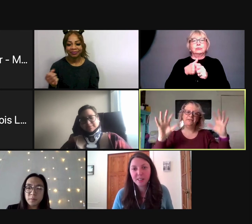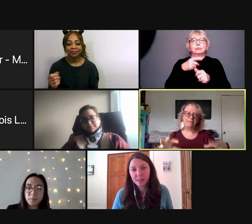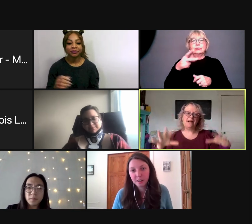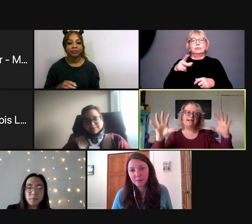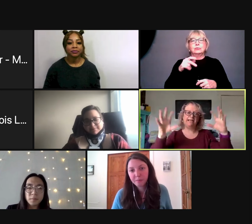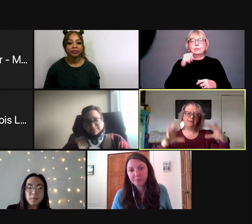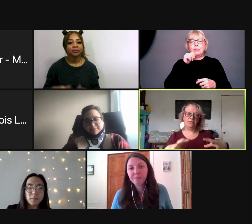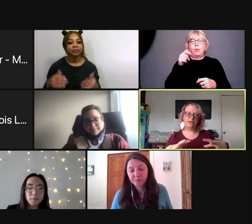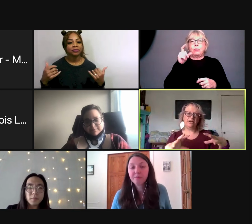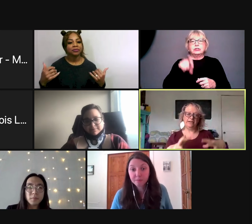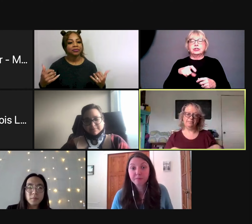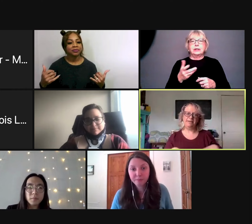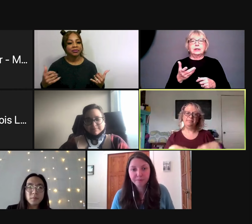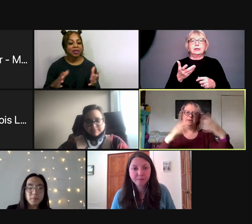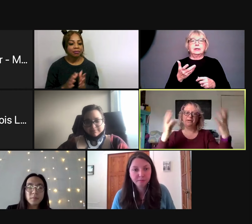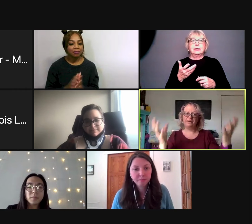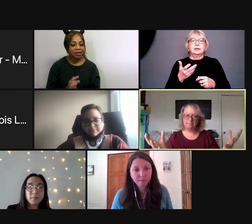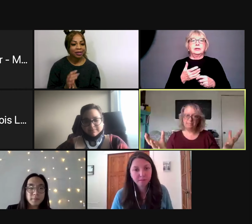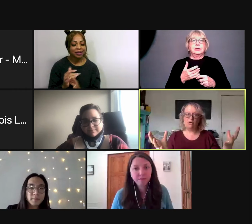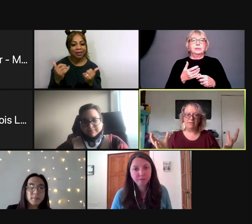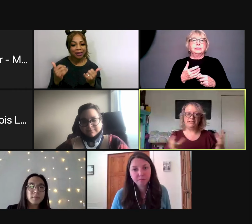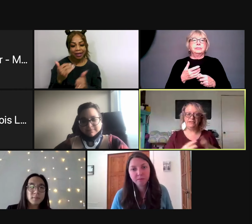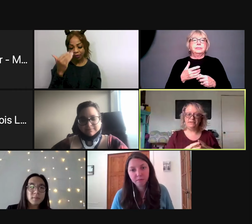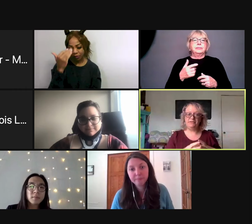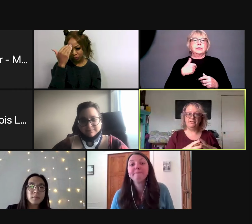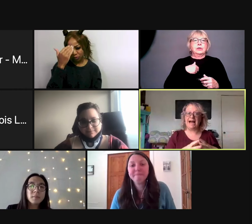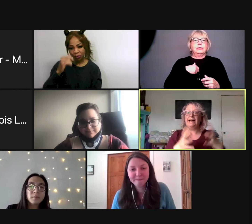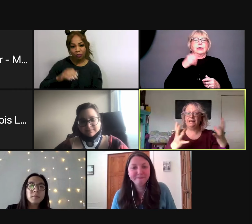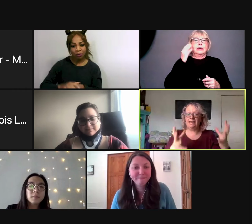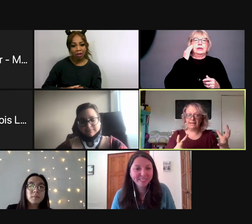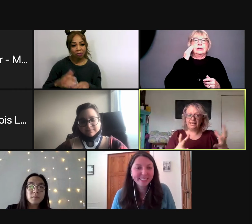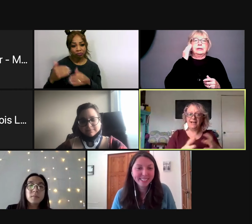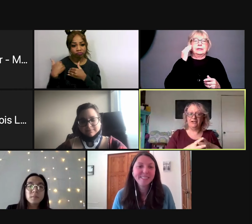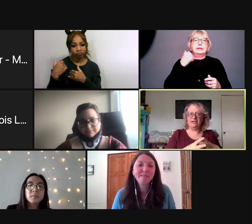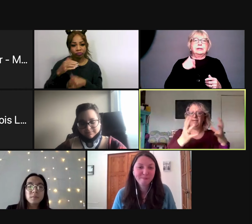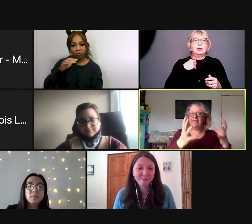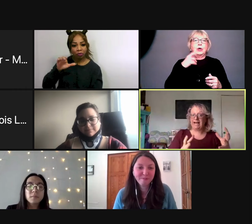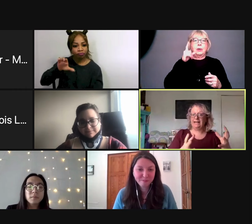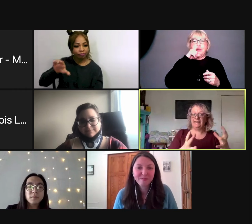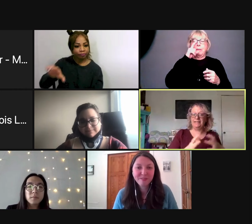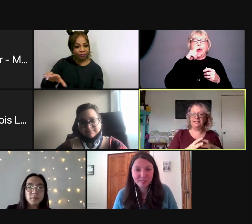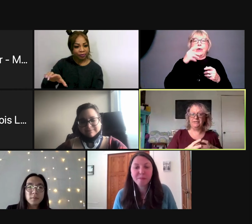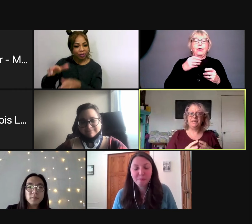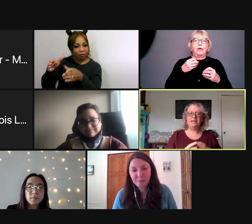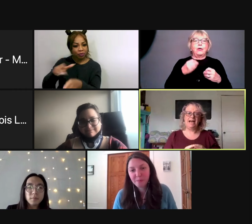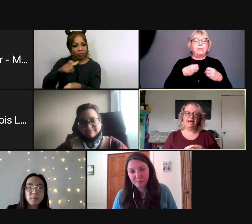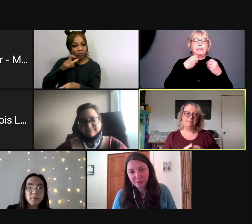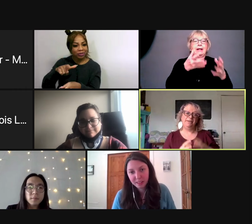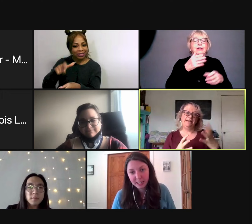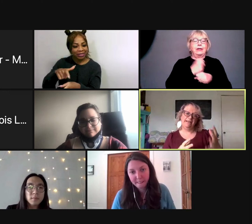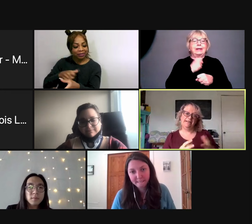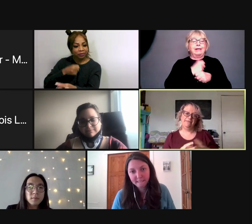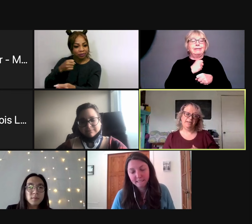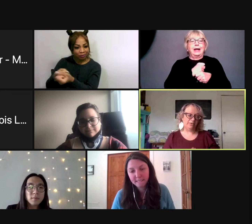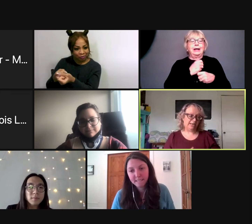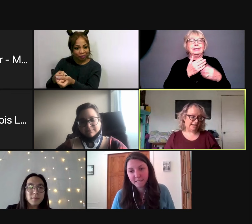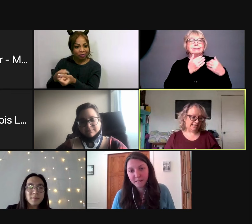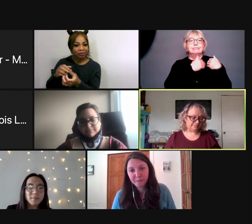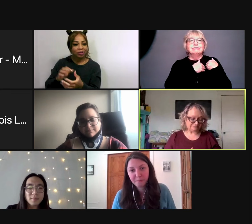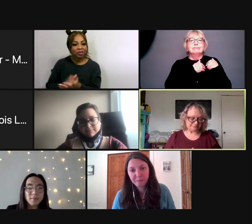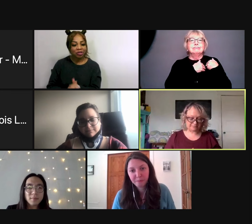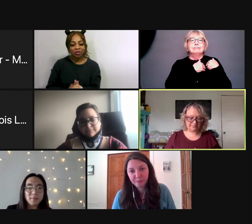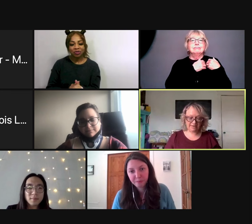nécessairement alors on est bien conscient qu'on ne veut pas remettre ce travail sur le dos des personnes